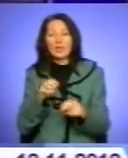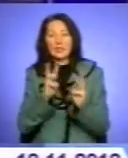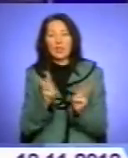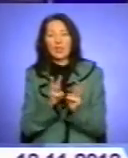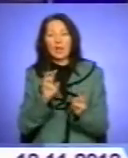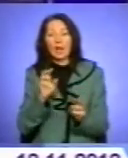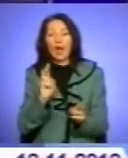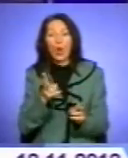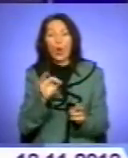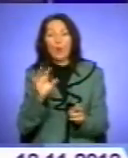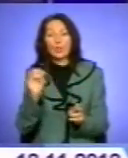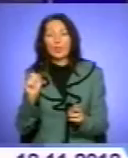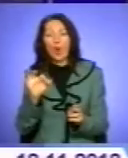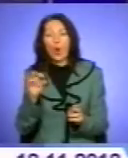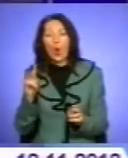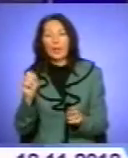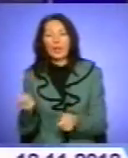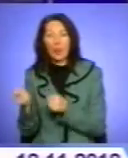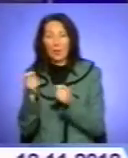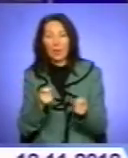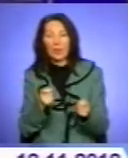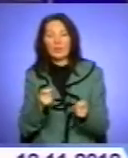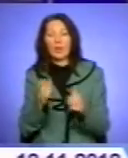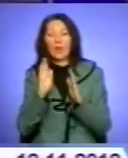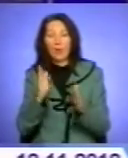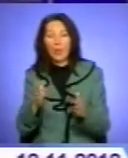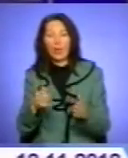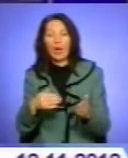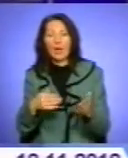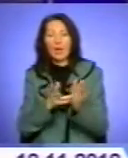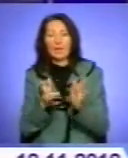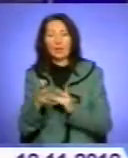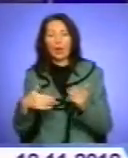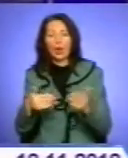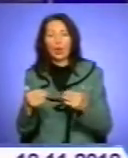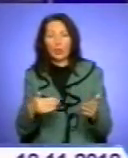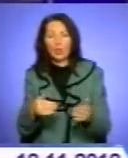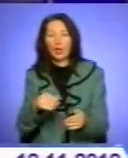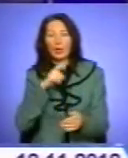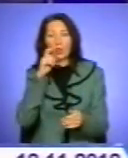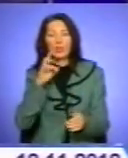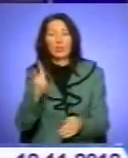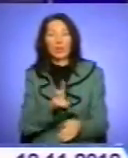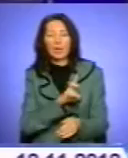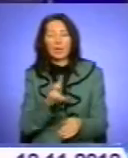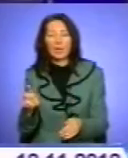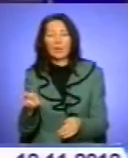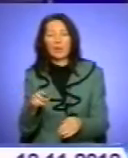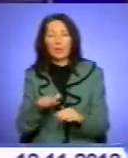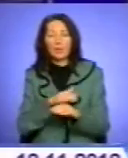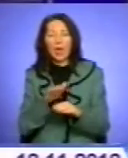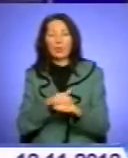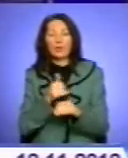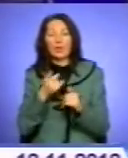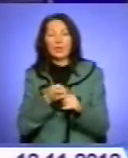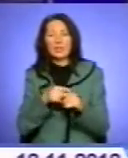Їх провезли в рамках хресної ходи священиків Української православної церкви пенітенціарними установами країни. Благословення на це